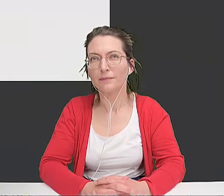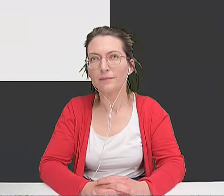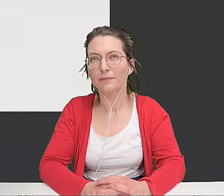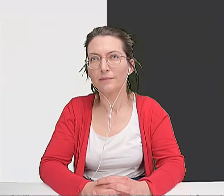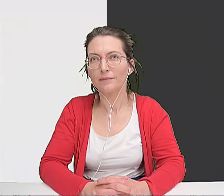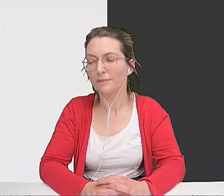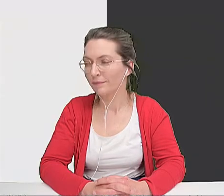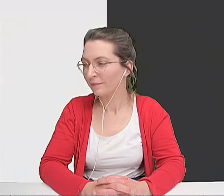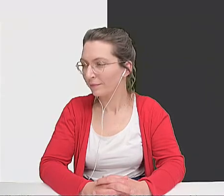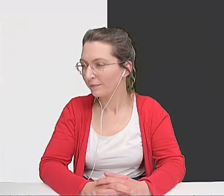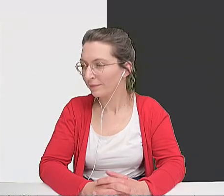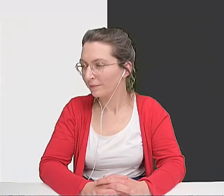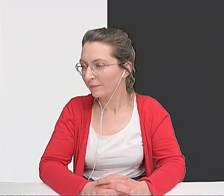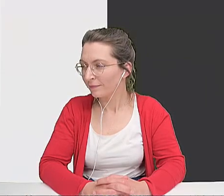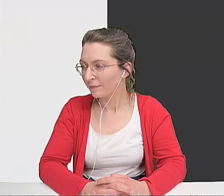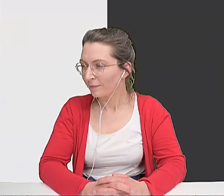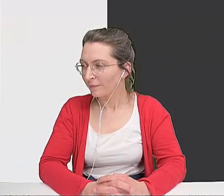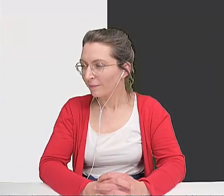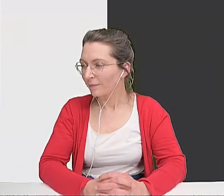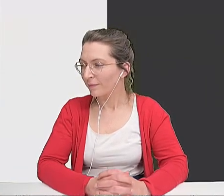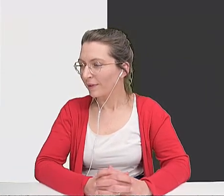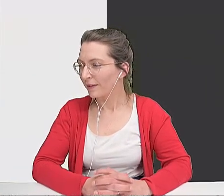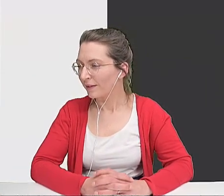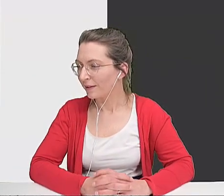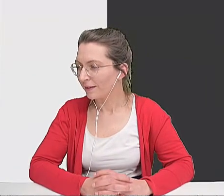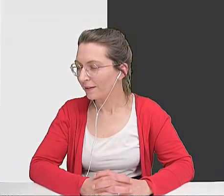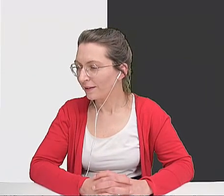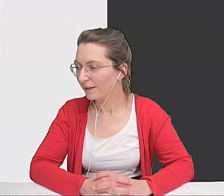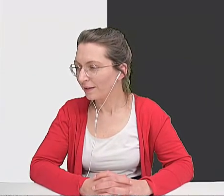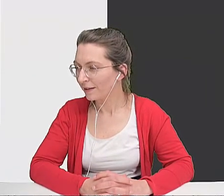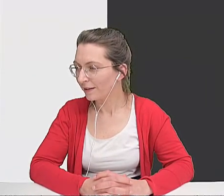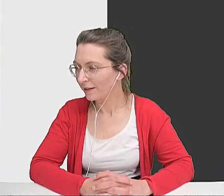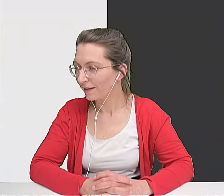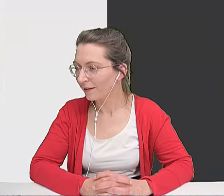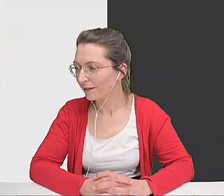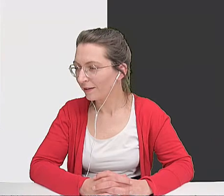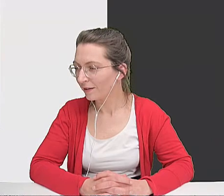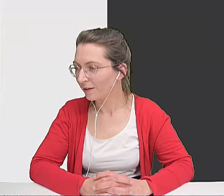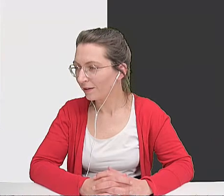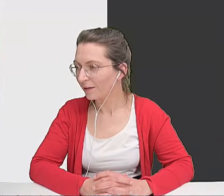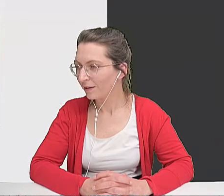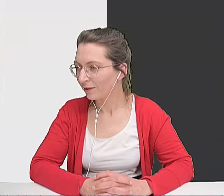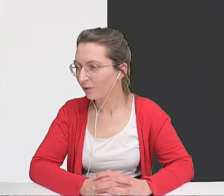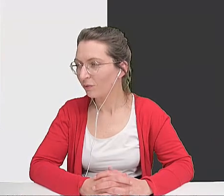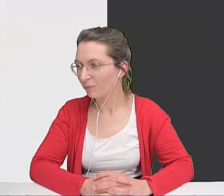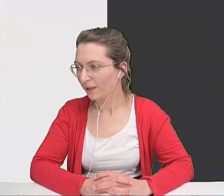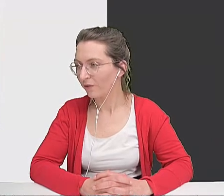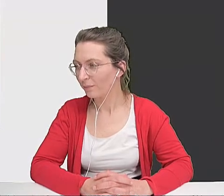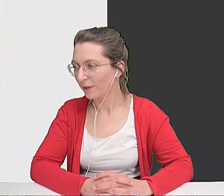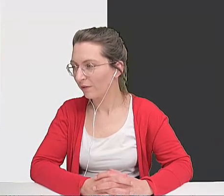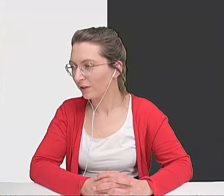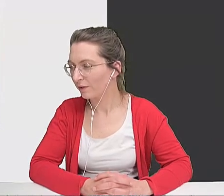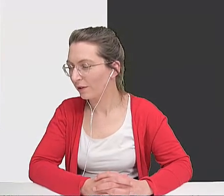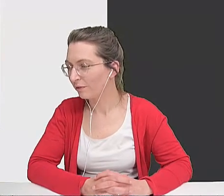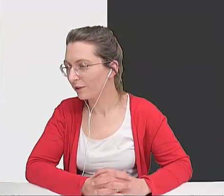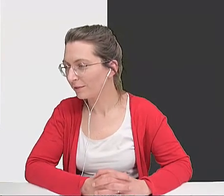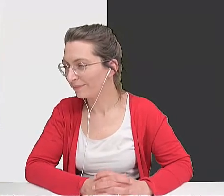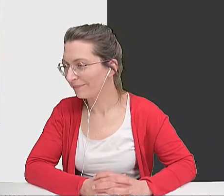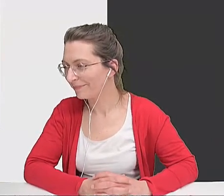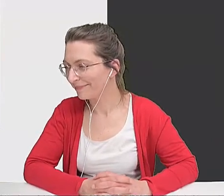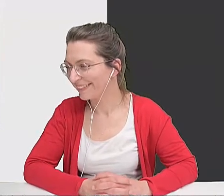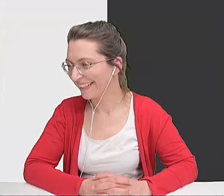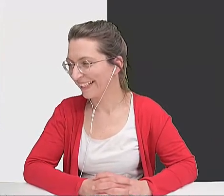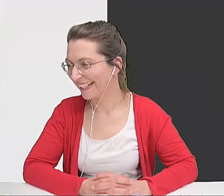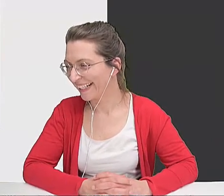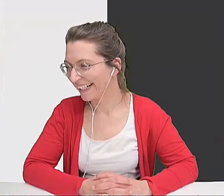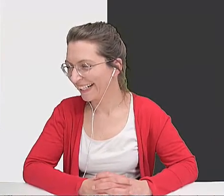mit der Schlüsselaufgabe an. So, die nimmt ein bisschen viel Platz ein. Ich hoffe, der Bildschirm aber ist, glaube ich, so zu sehen. Passt genau drauf. Sehr gut,